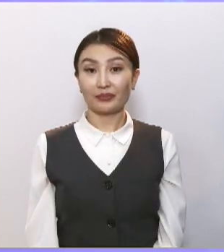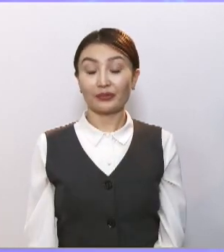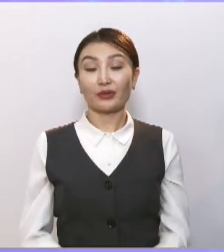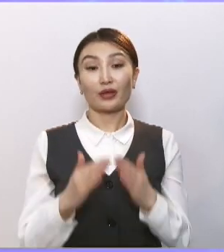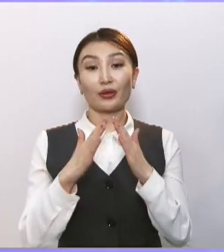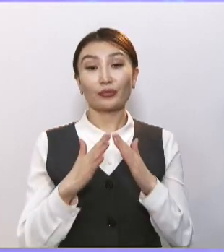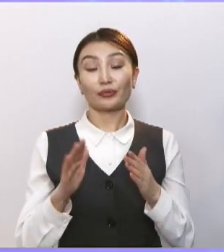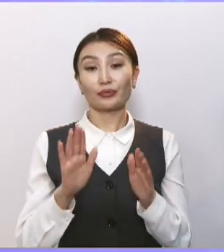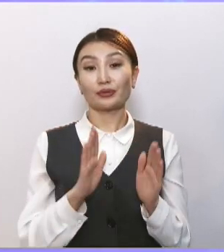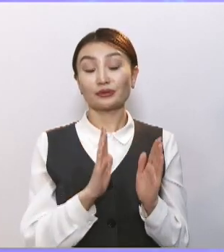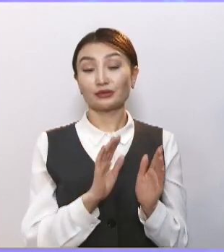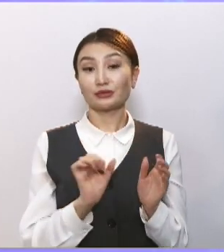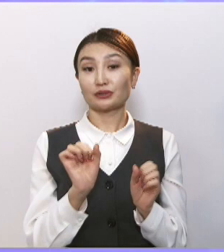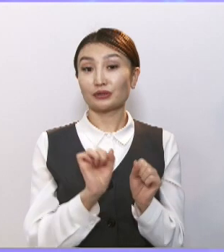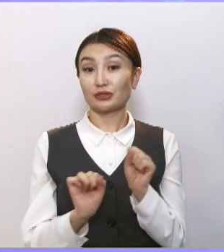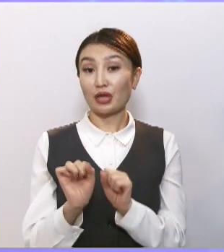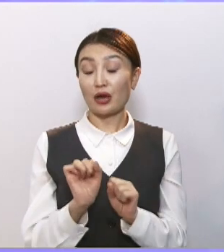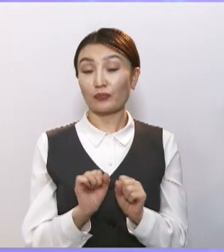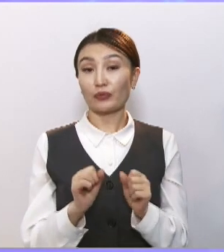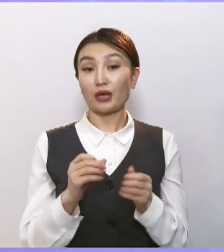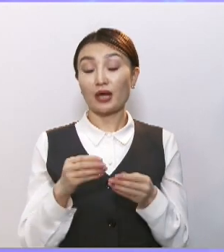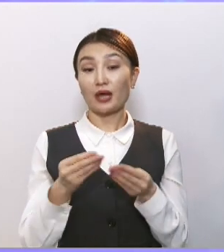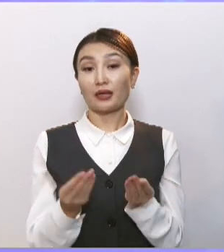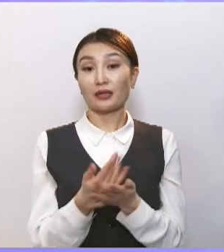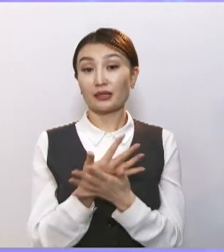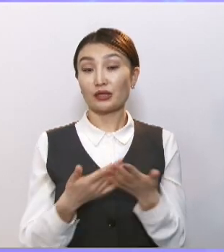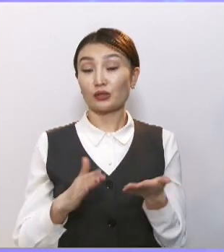Үй жыйнайм, идиш жууйм.